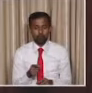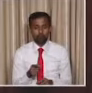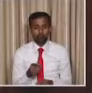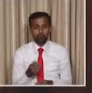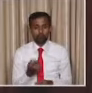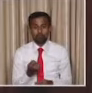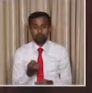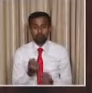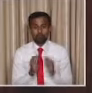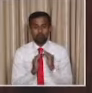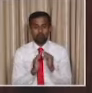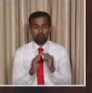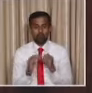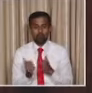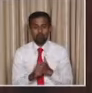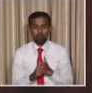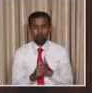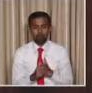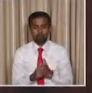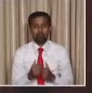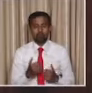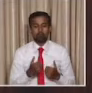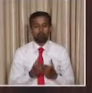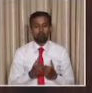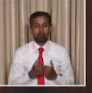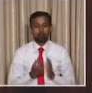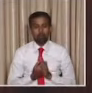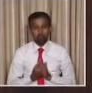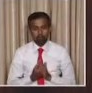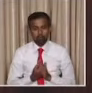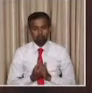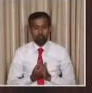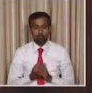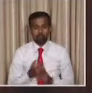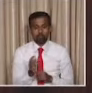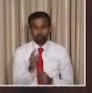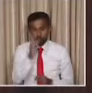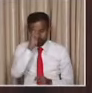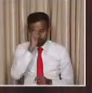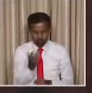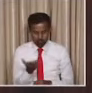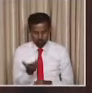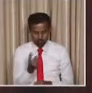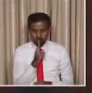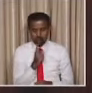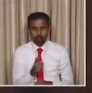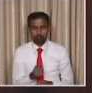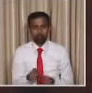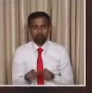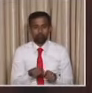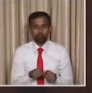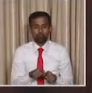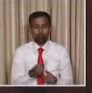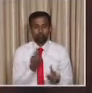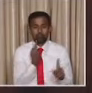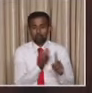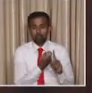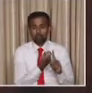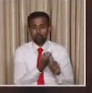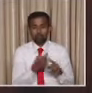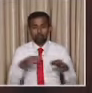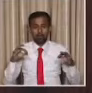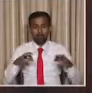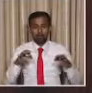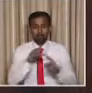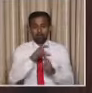ආර්ථික මධ්‍යස්ථානයක් ඇති කරන්න කියලා මම ඉතාමත්ම ගෞරවයෙන් අපේ ජනාධිපතිතුමාගේ ඉල්ලා සිටිනවා. ඒ වගේම උඩරට නැටුම්